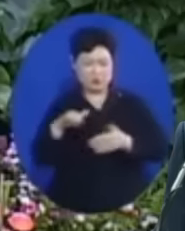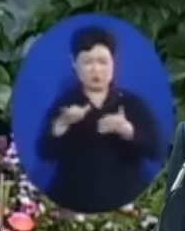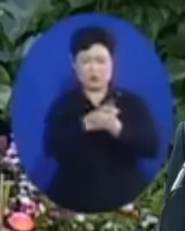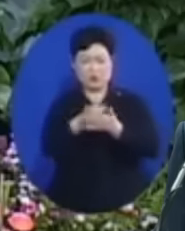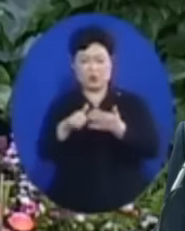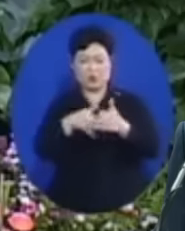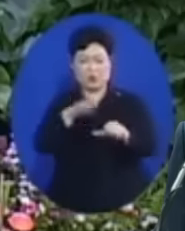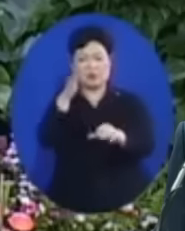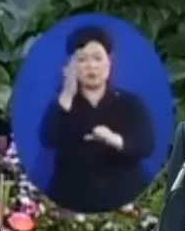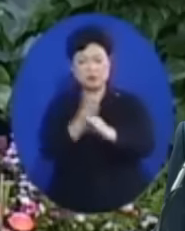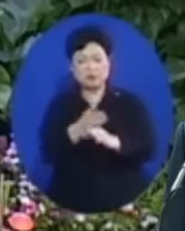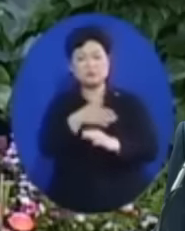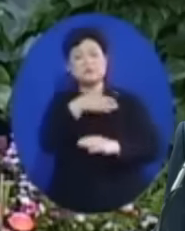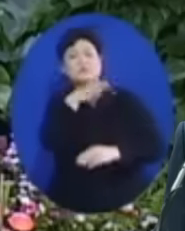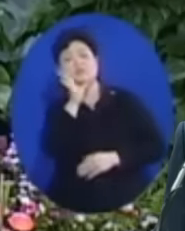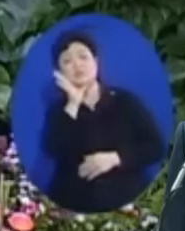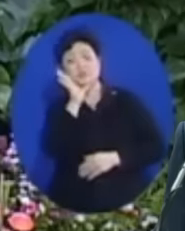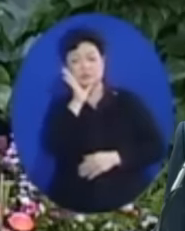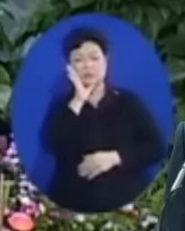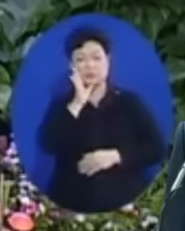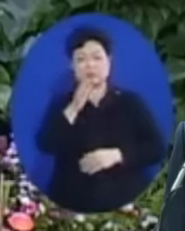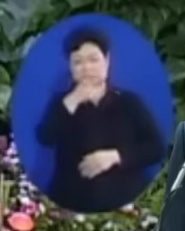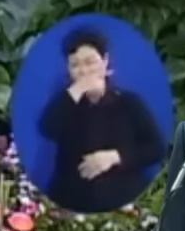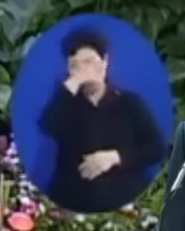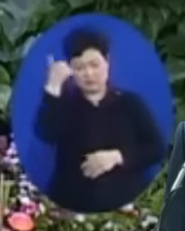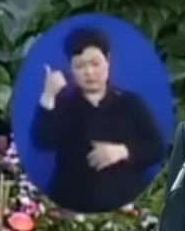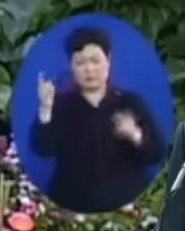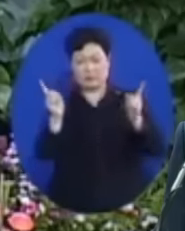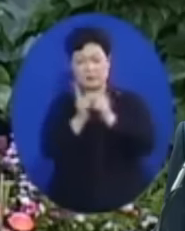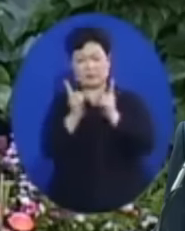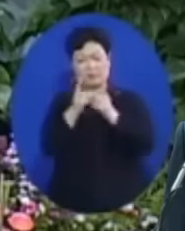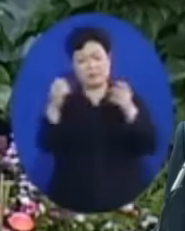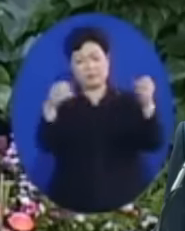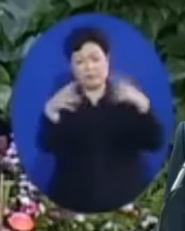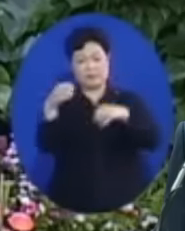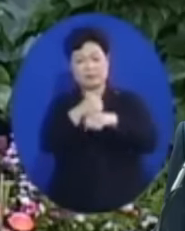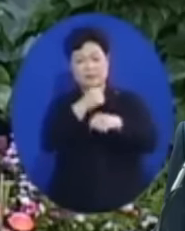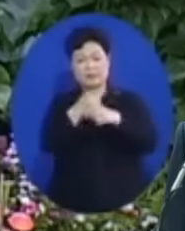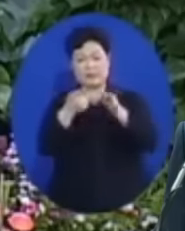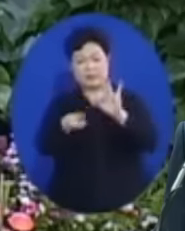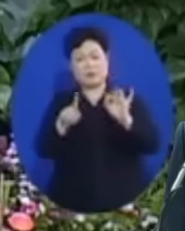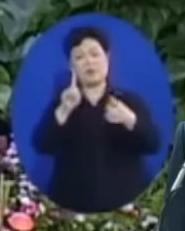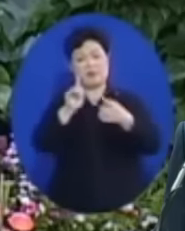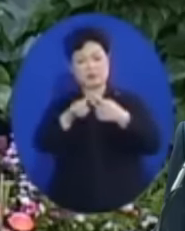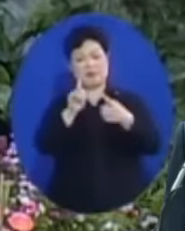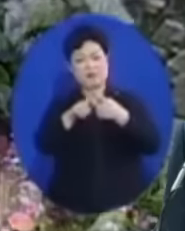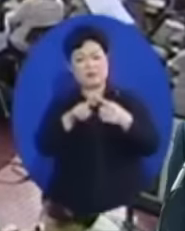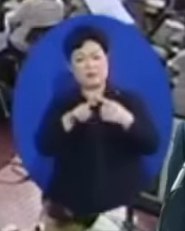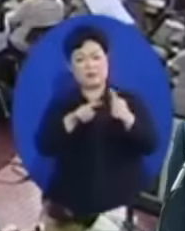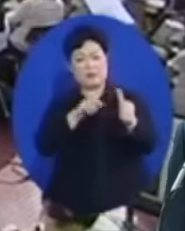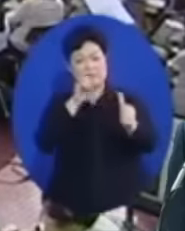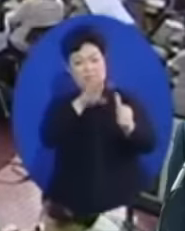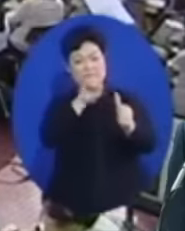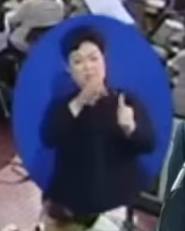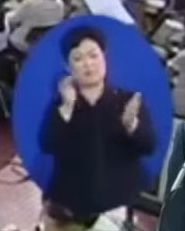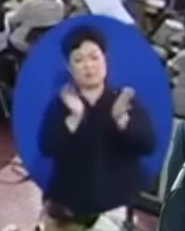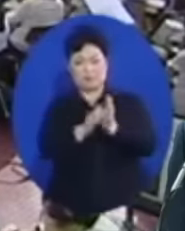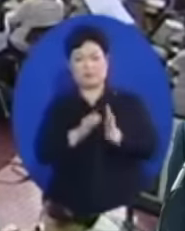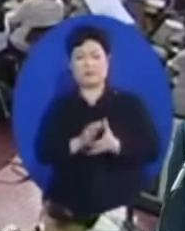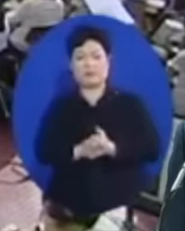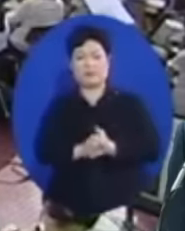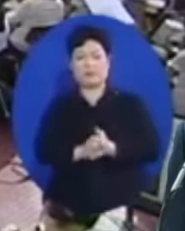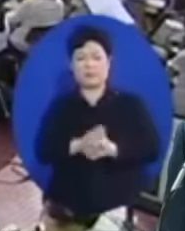중 노신사를 만나서 이야기를 했는데 노신사는 11조에 대한 이야기를 콜게이트에게 말해준